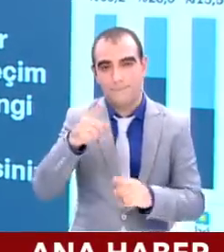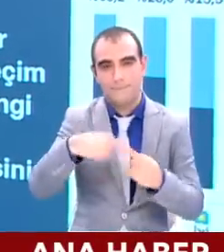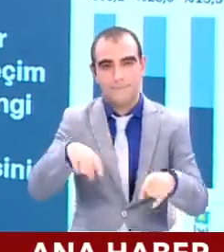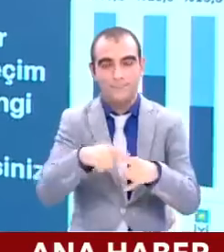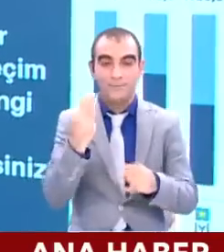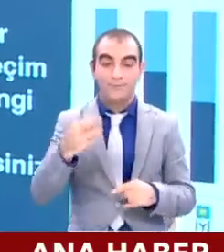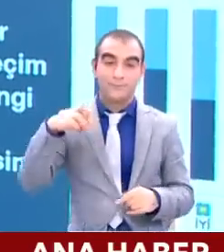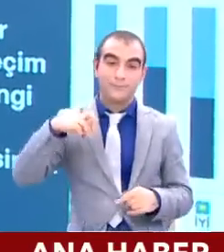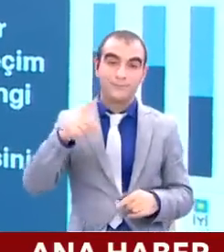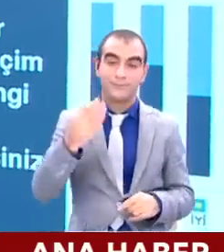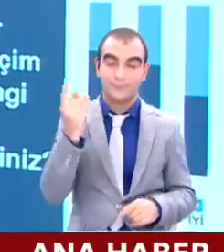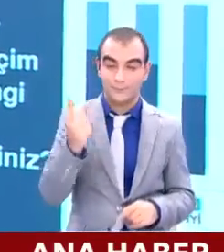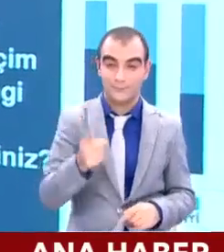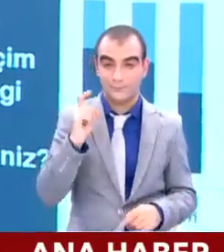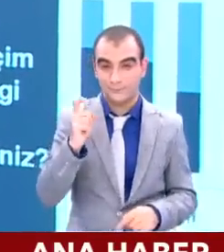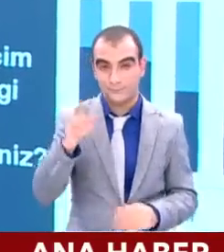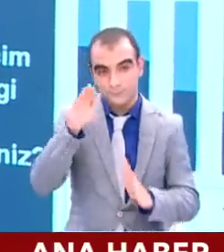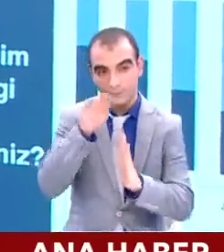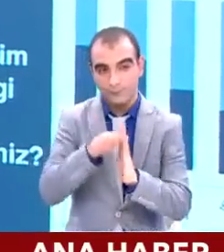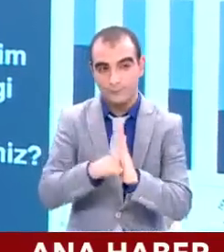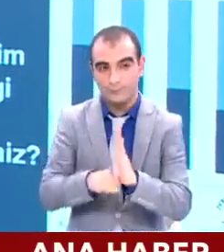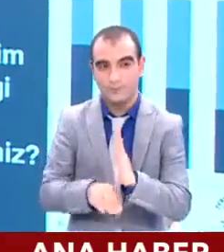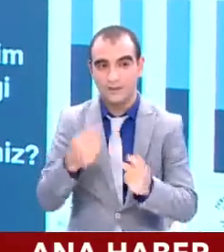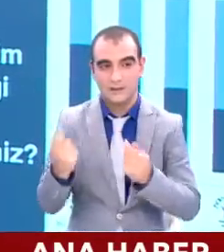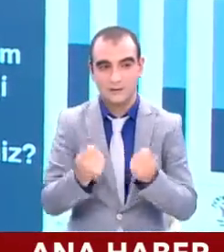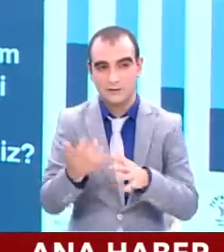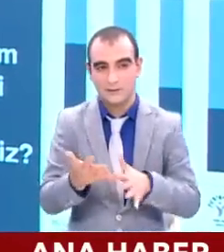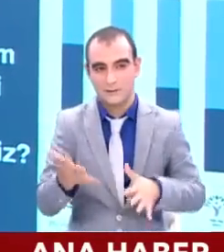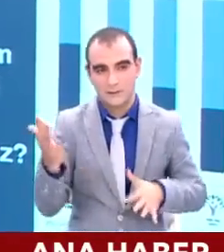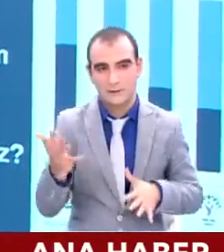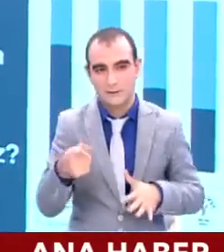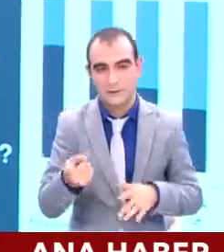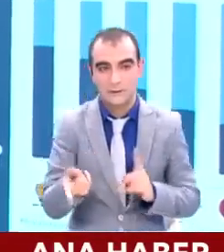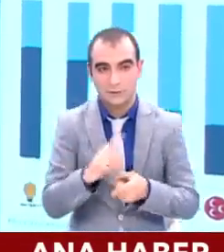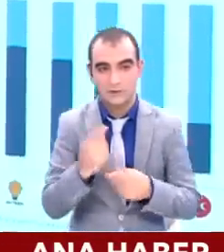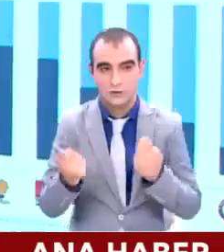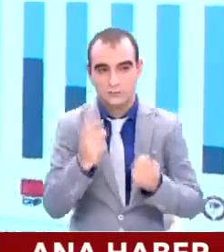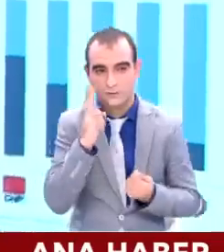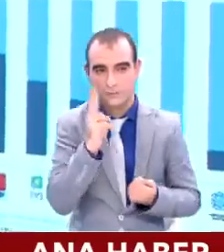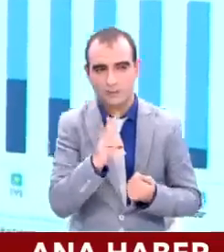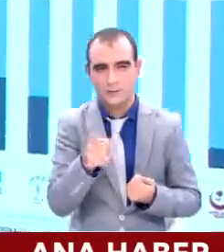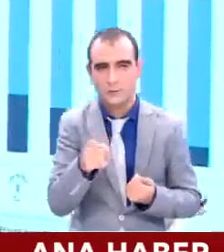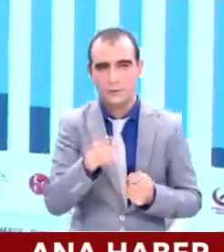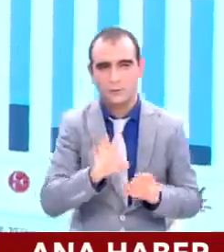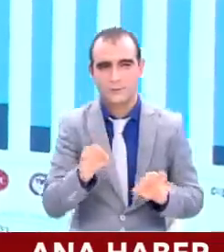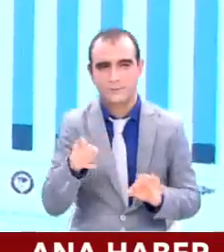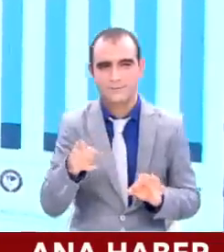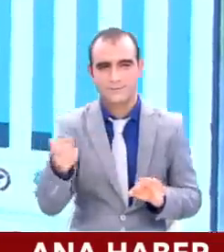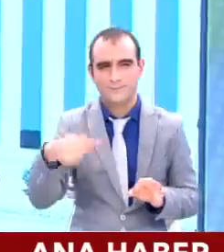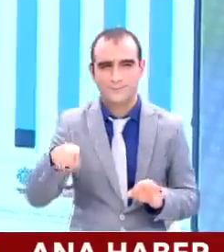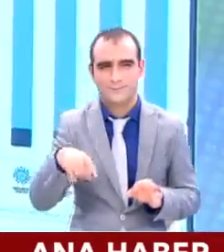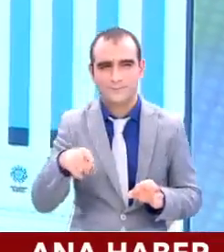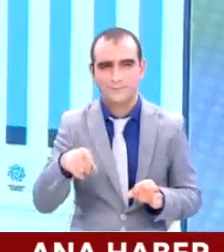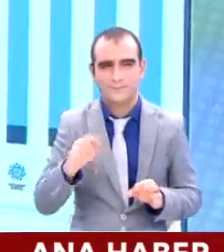iyi Parti %9 ve aşağı kadar MHP'ye kadar iş sıralanıyor bir başka çalışmaya bakıyoruz başka çalışma da o rc'den gelmiş